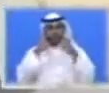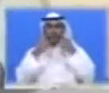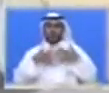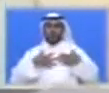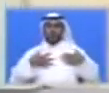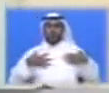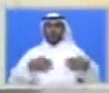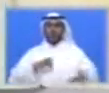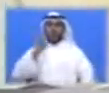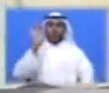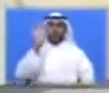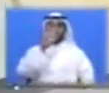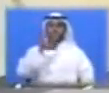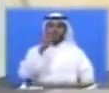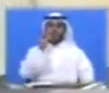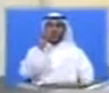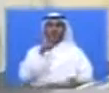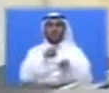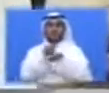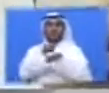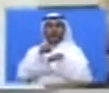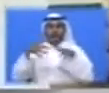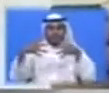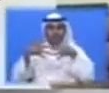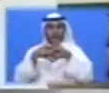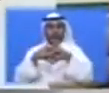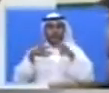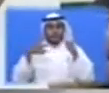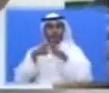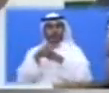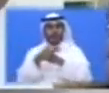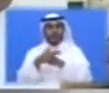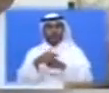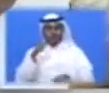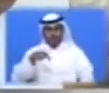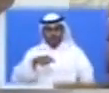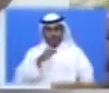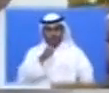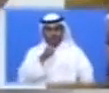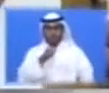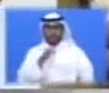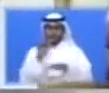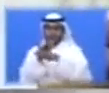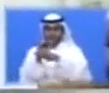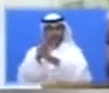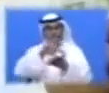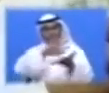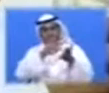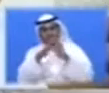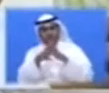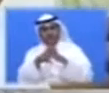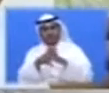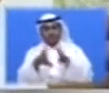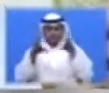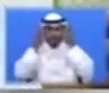عن مستقبل تعليمي ووظيفي آمن. لا شك اليوم في بالنسبة للمعرض التعليم